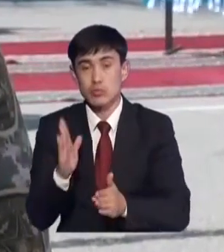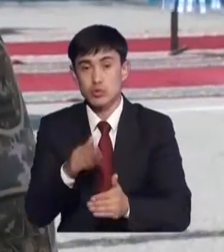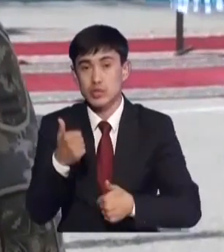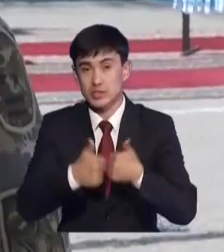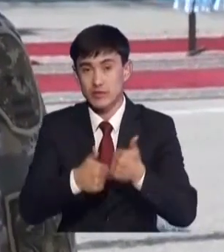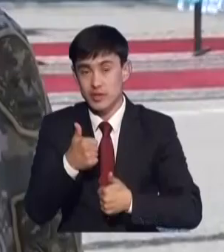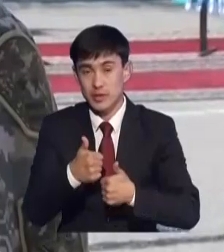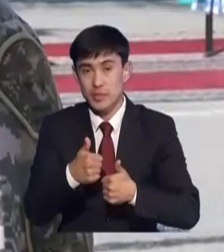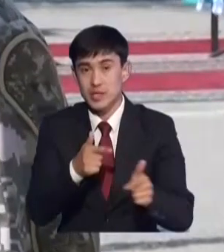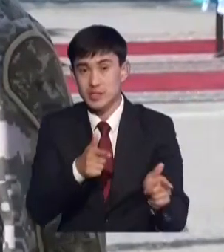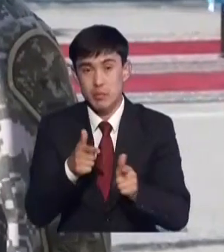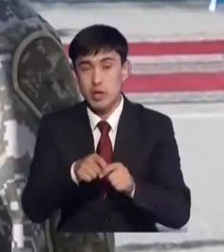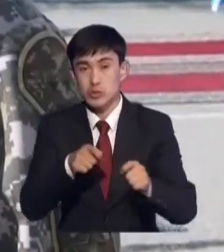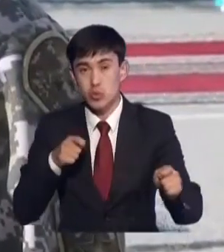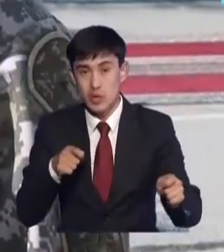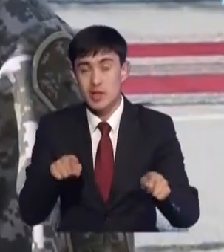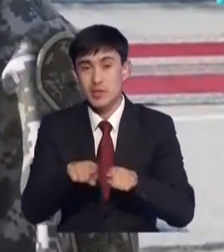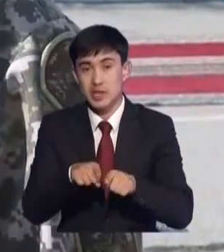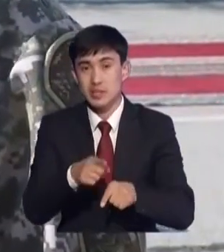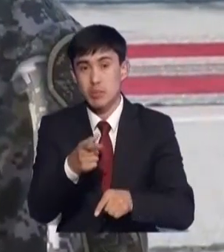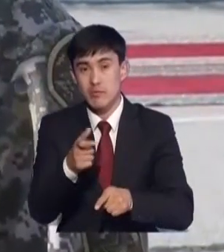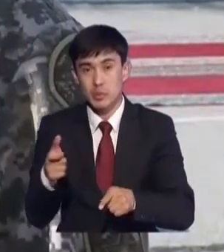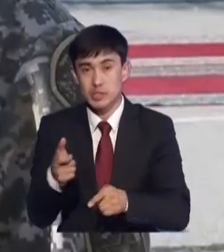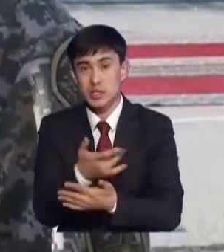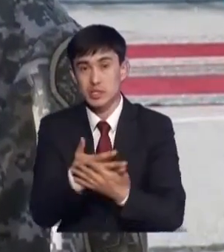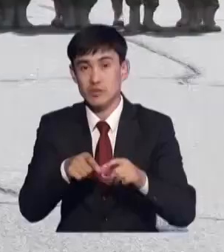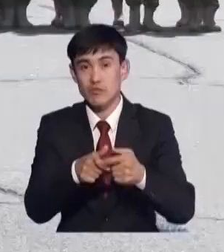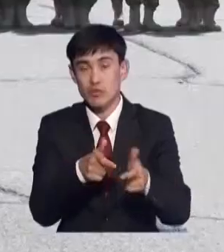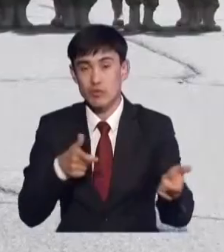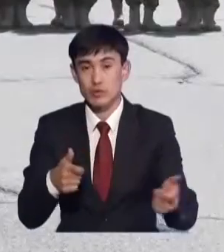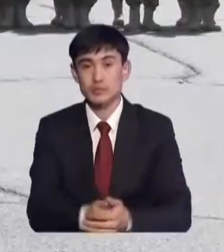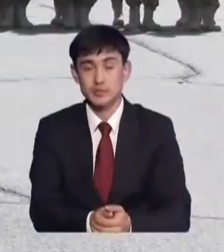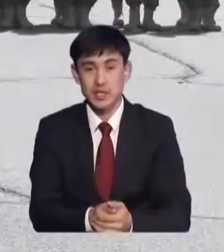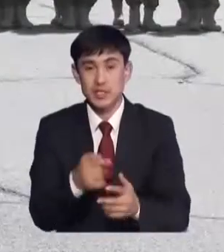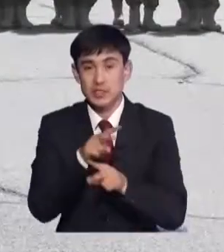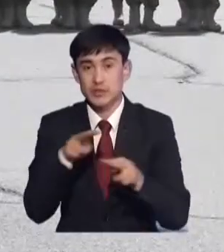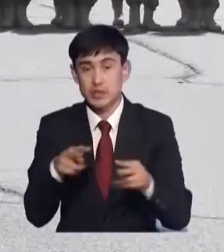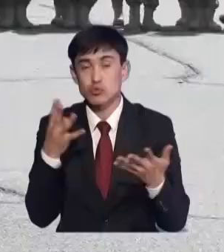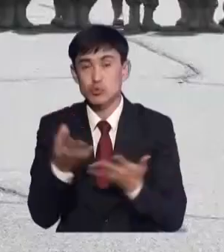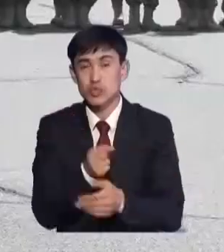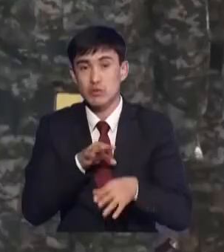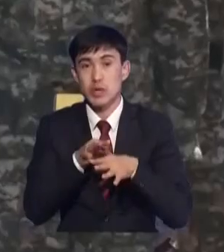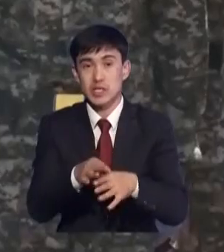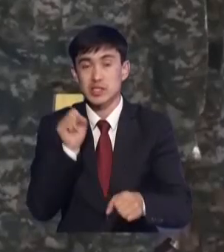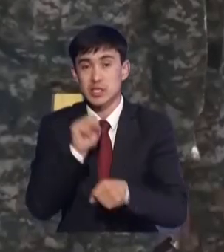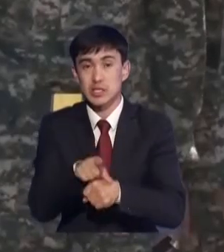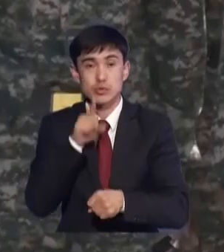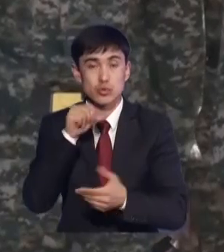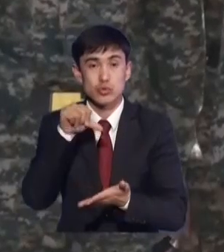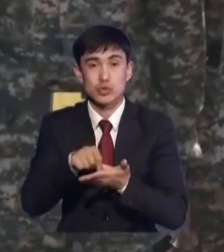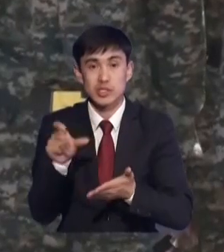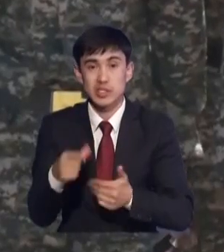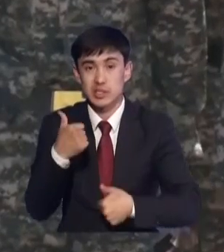эстафеты здесь, стрельба из лука, также из пневматических винтовок. Свидетелями успешного прохождения заданий юными